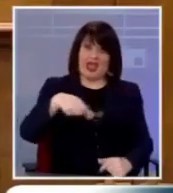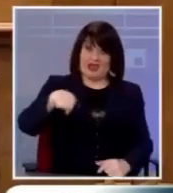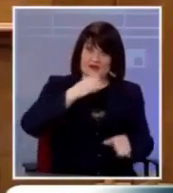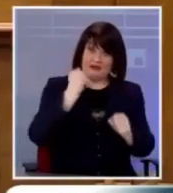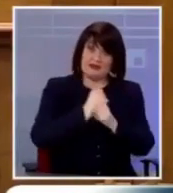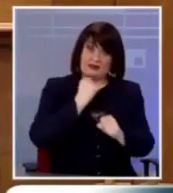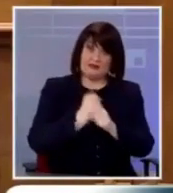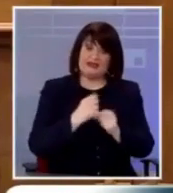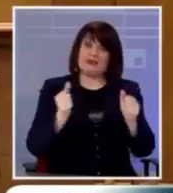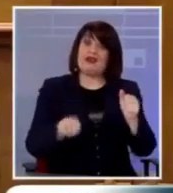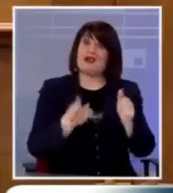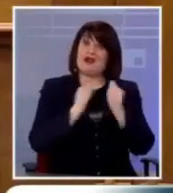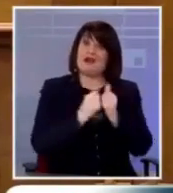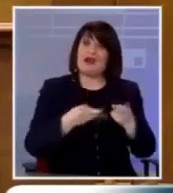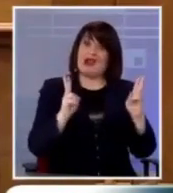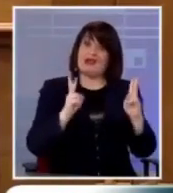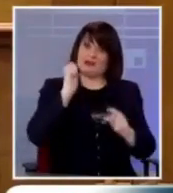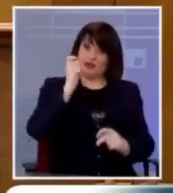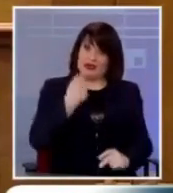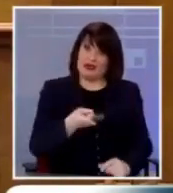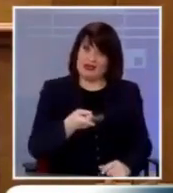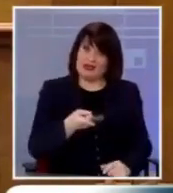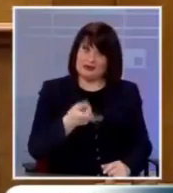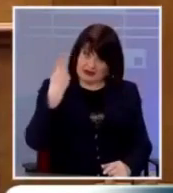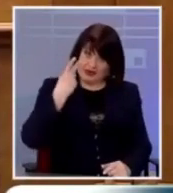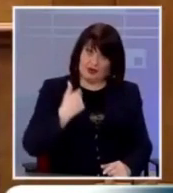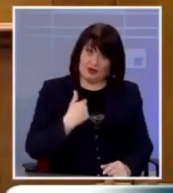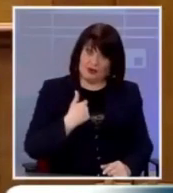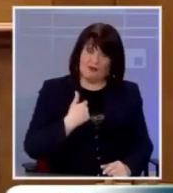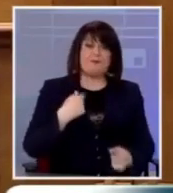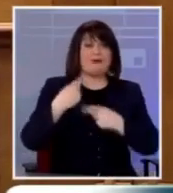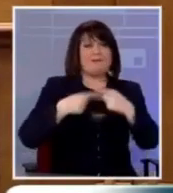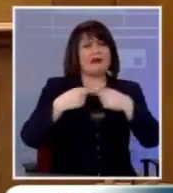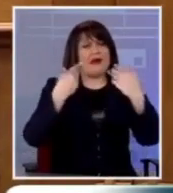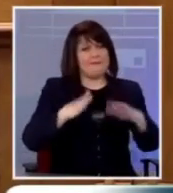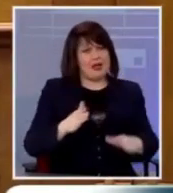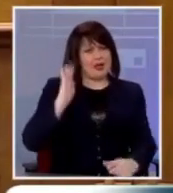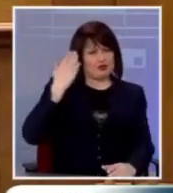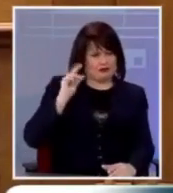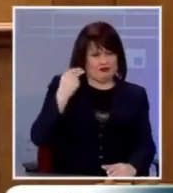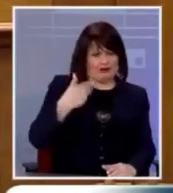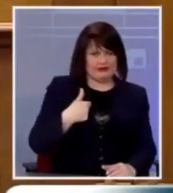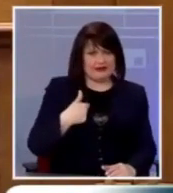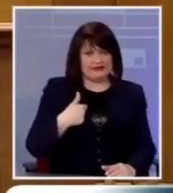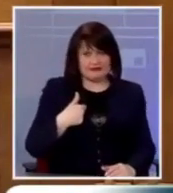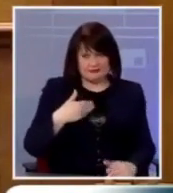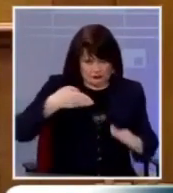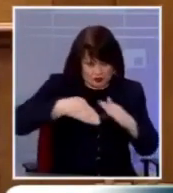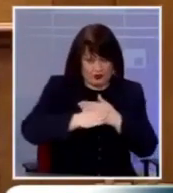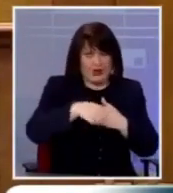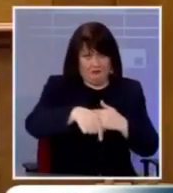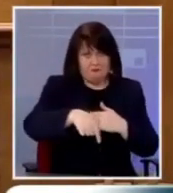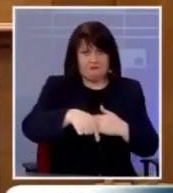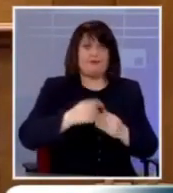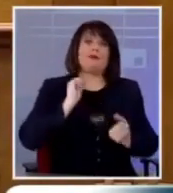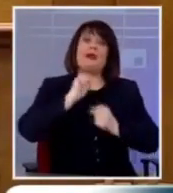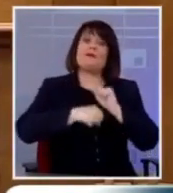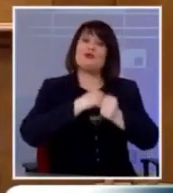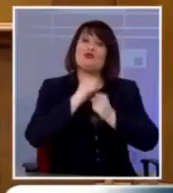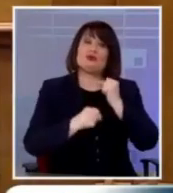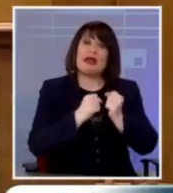σε αυτές τις νεοφιλελεύθερες πολιτικές. Κοιτάξτε, μία εμπειρία που είχα στον χρόνο που ήμουν βουλευτής ήταν ότι προσπάθησα μέσα από